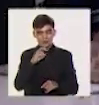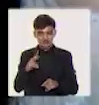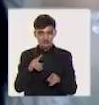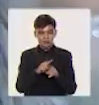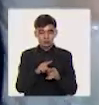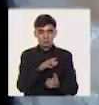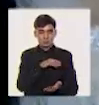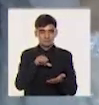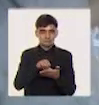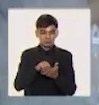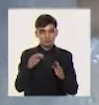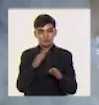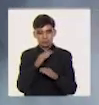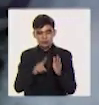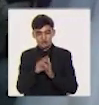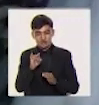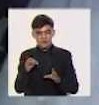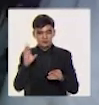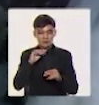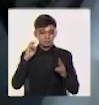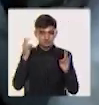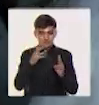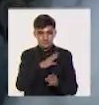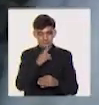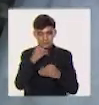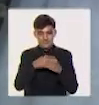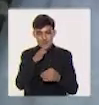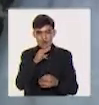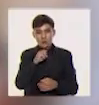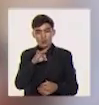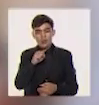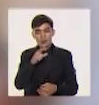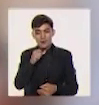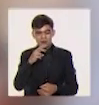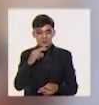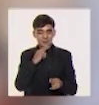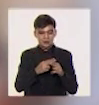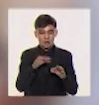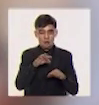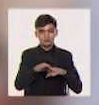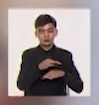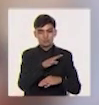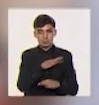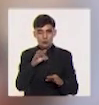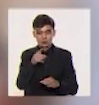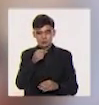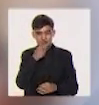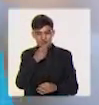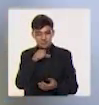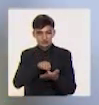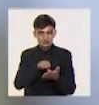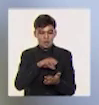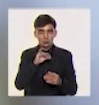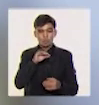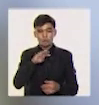атты ән жаздырып, оны көпшілікпен бөлісті. Жақында Төреғалидің қарындасы тұрмысқа шыққанда орындаған әнін